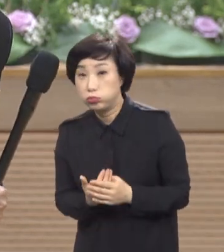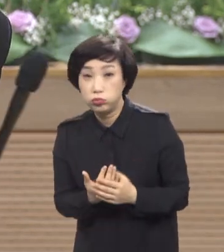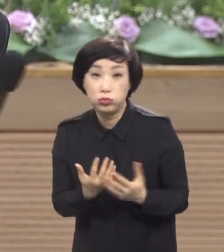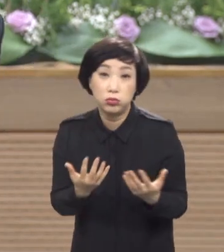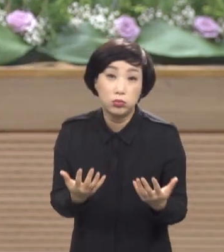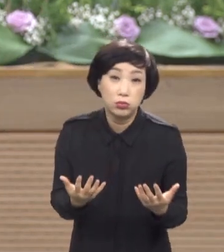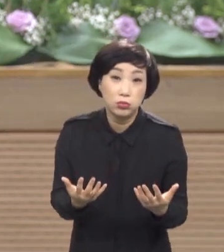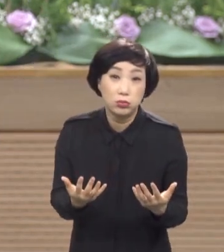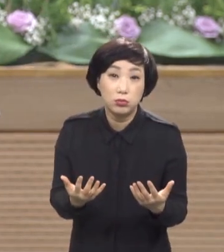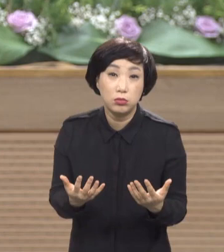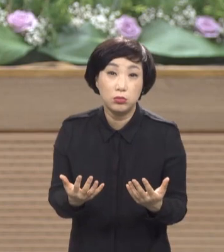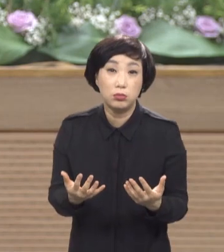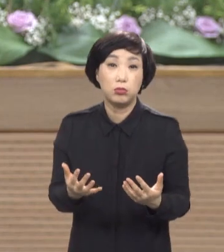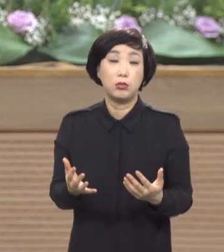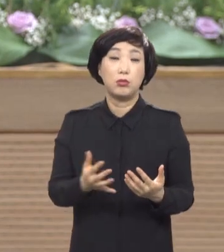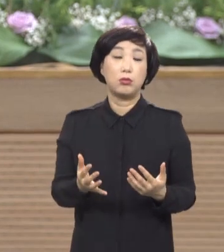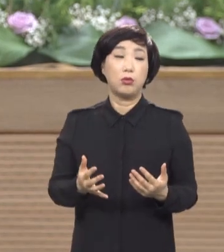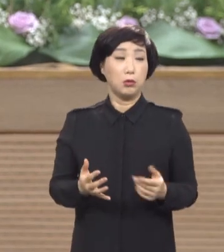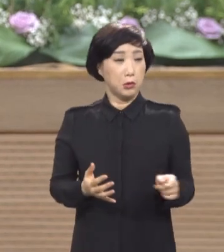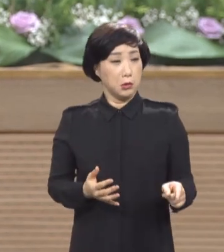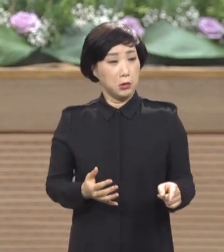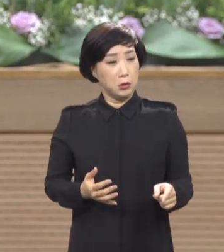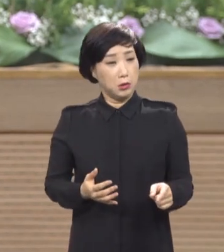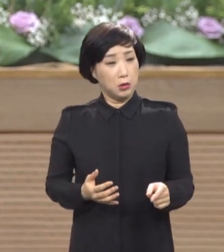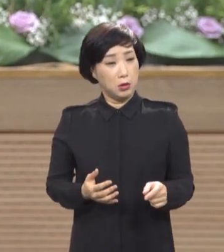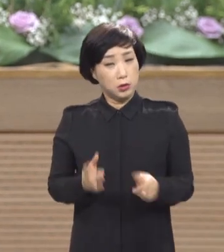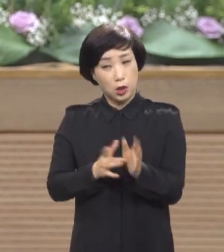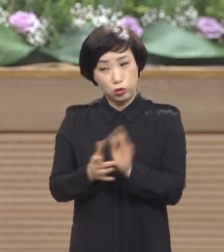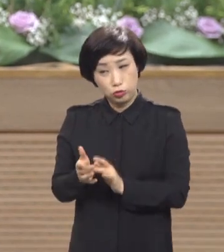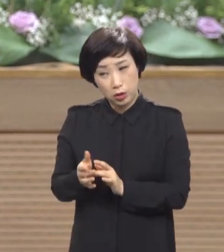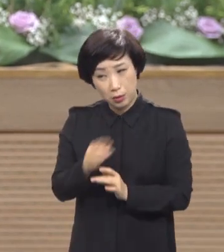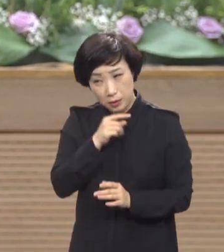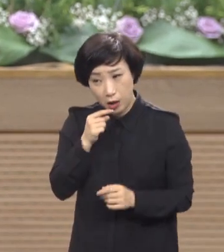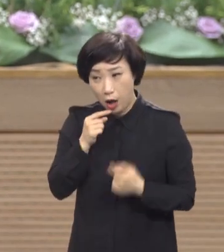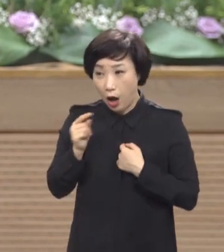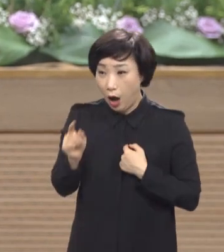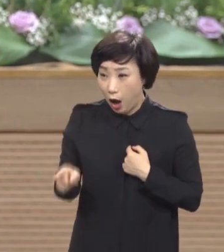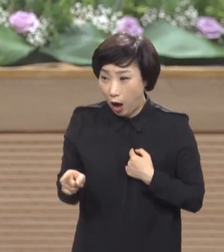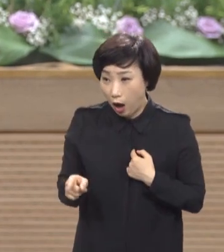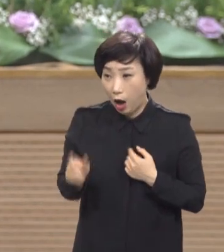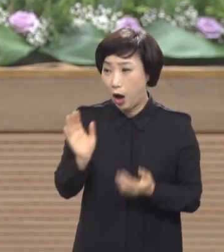저건 날 위해 죽으신 예수의 피다